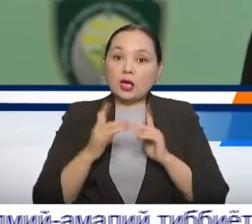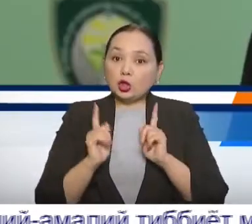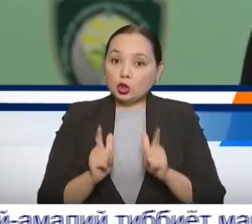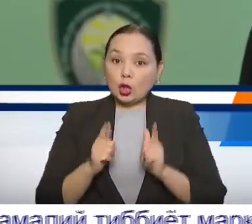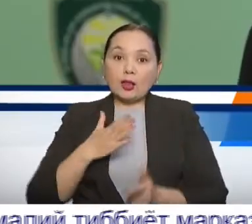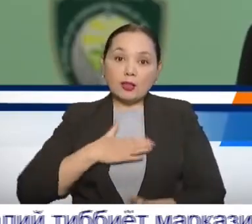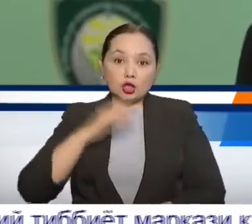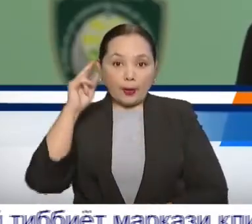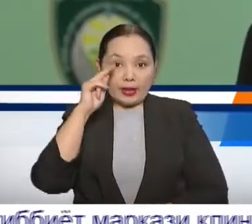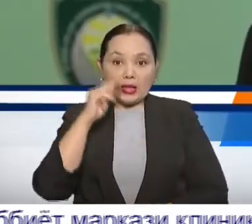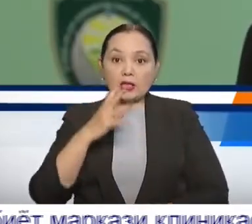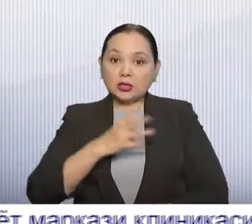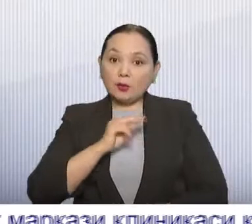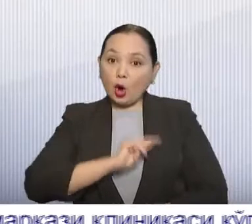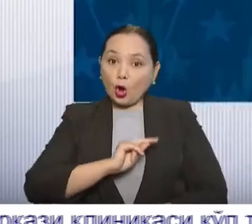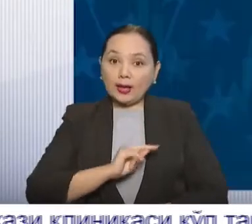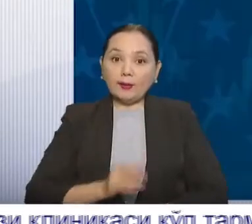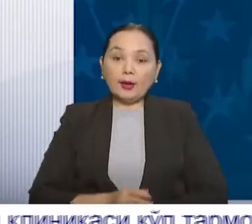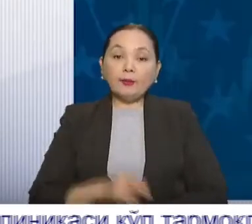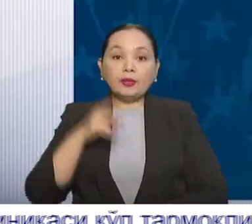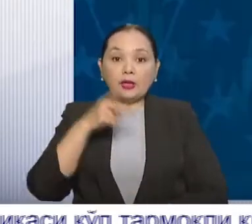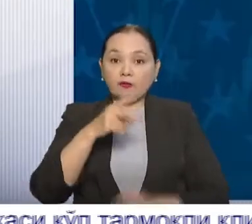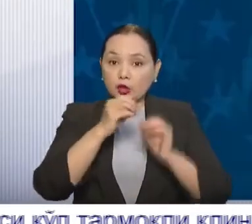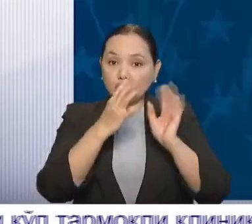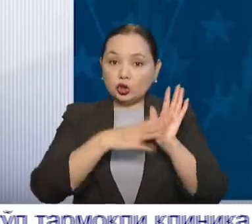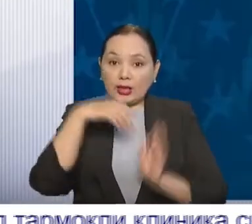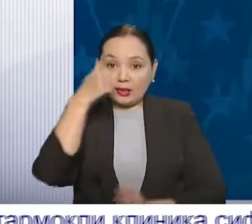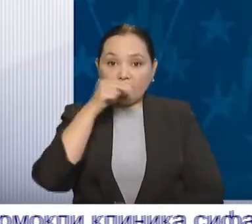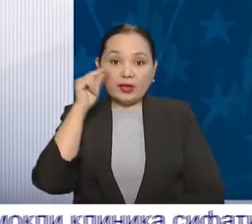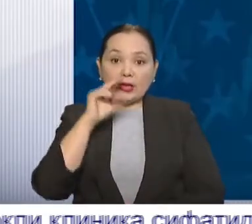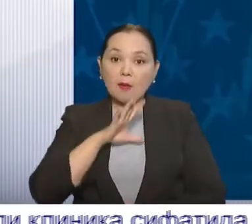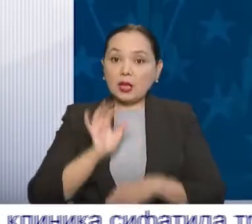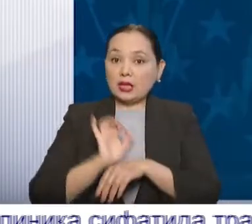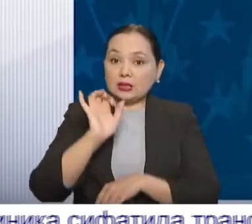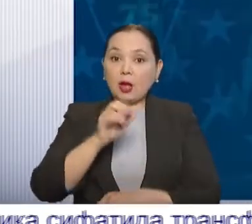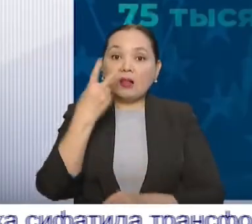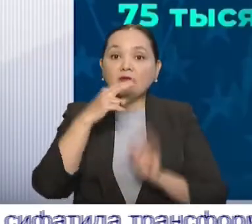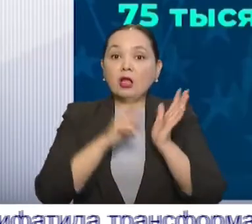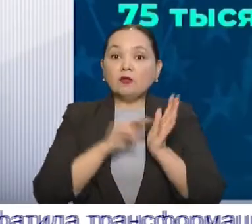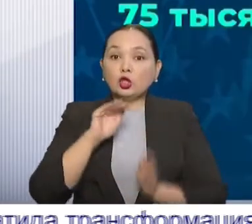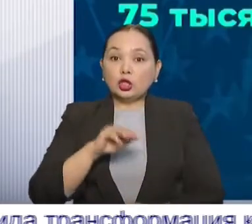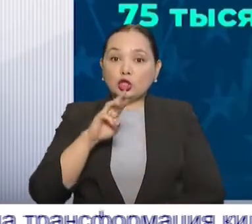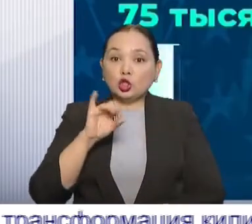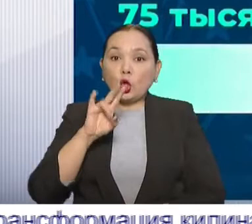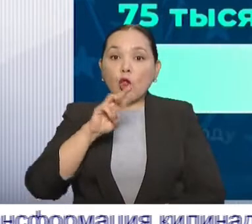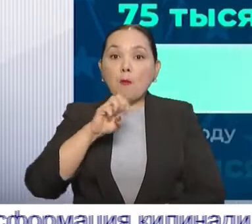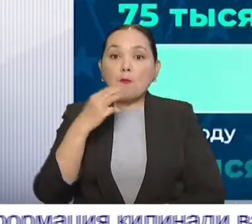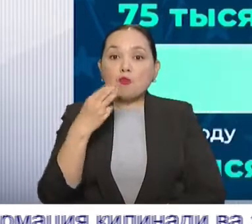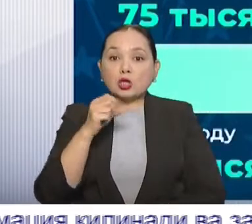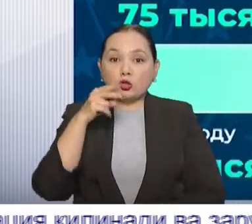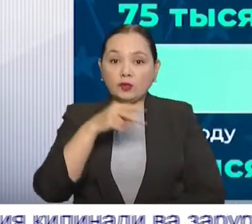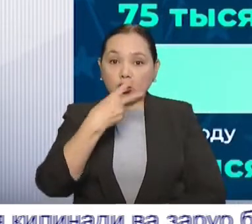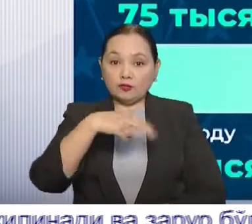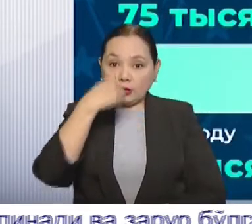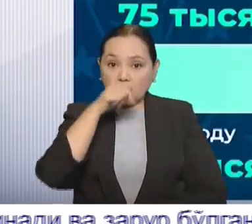согласуется с нашими китайскими коллегами. В 2019 году в Китай было экспортировано 28 тысяч тонн маша. В 2020